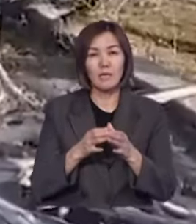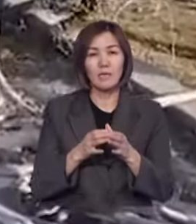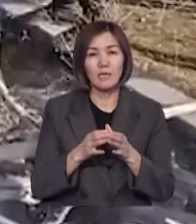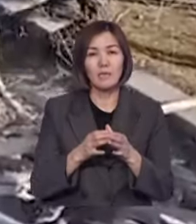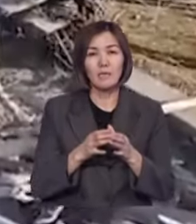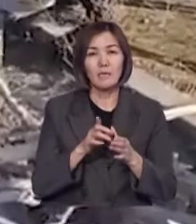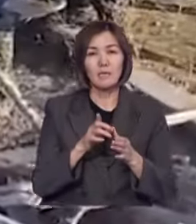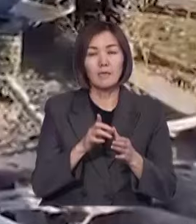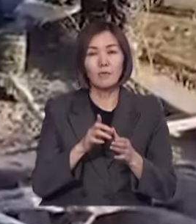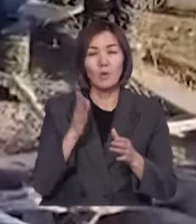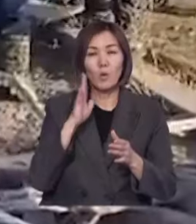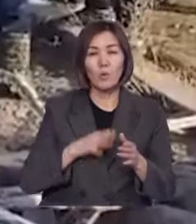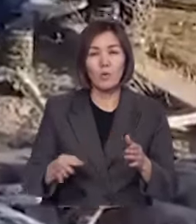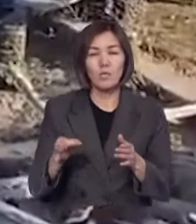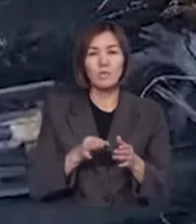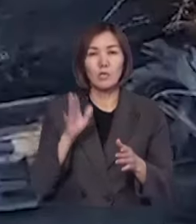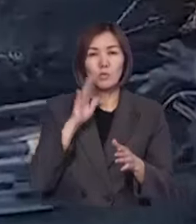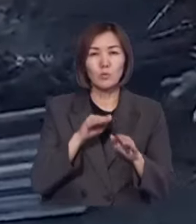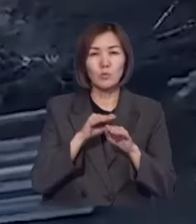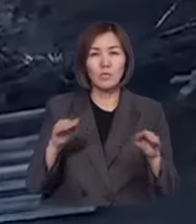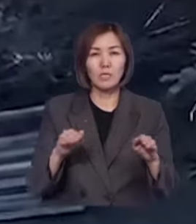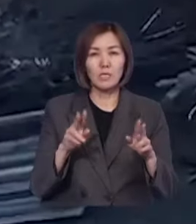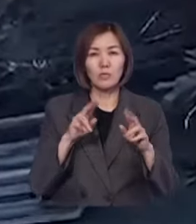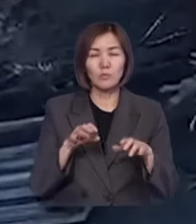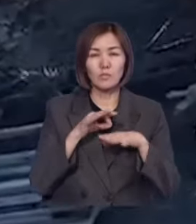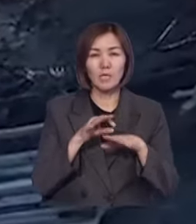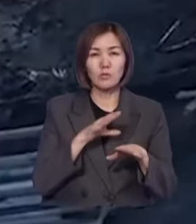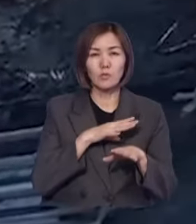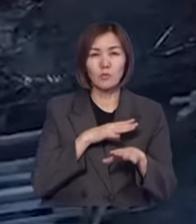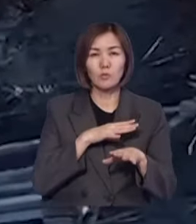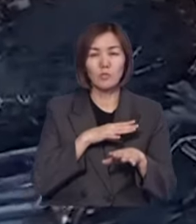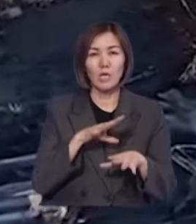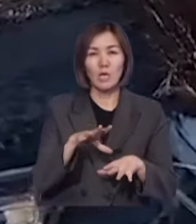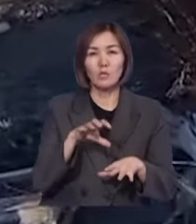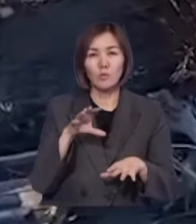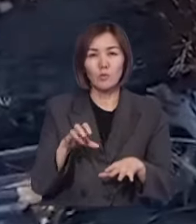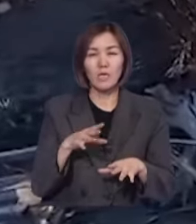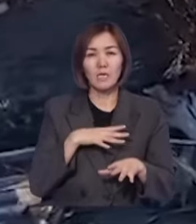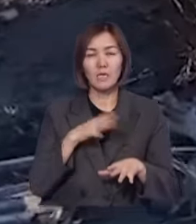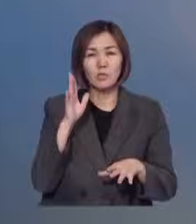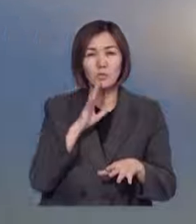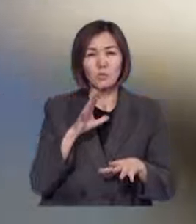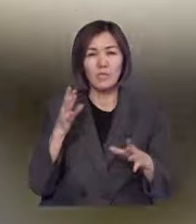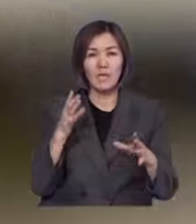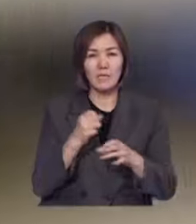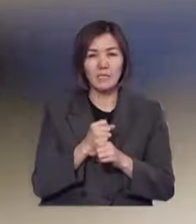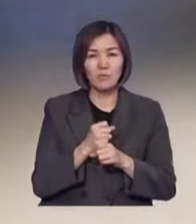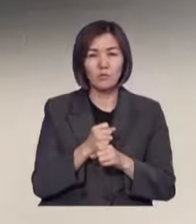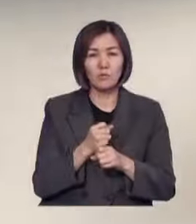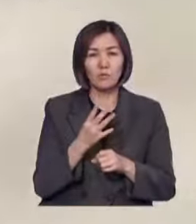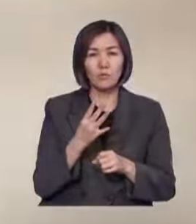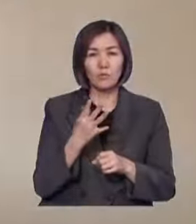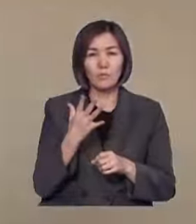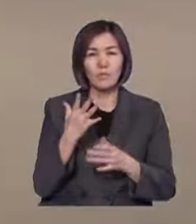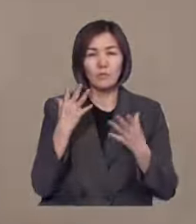мамандары Безименная көліндегі су деңгейін түсіру жұмыстарын жүргізуде, арнайы сорғы арқылы көлдегі суды азайту үшін мамандарға 4-5 күн